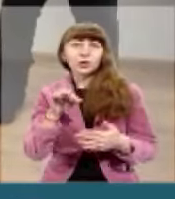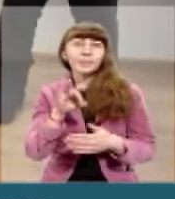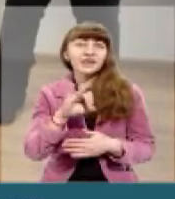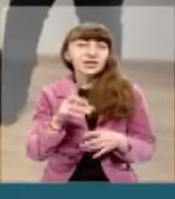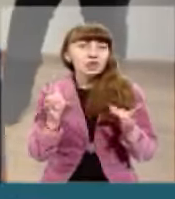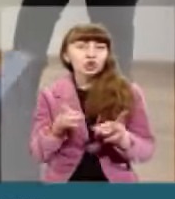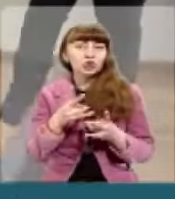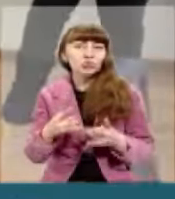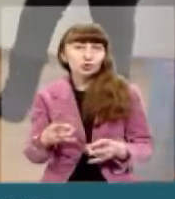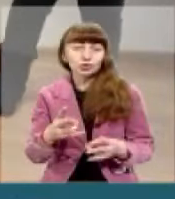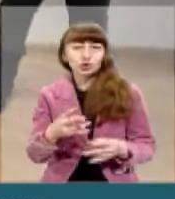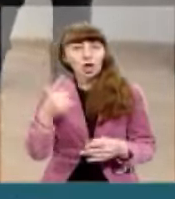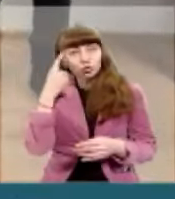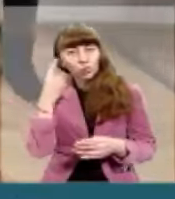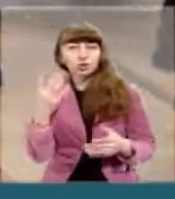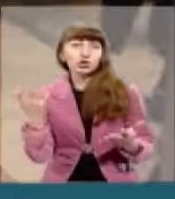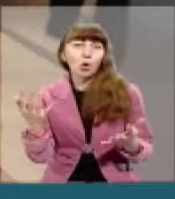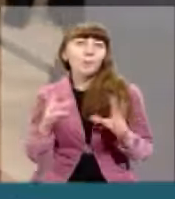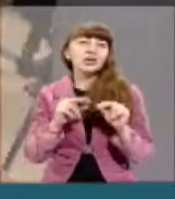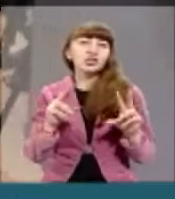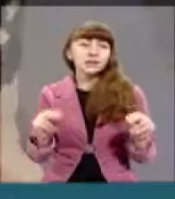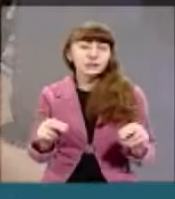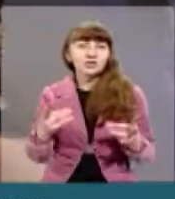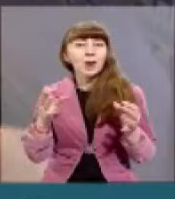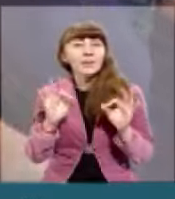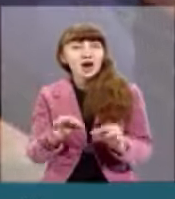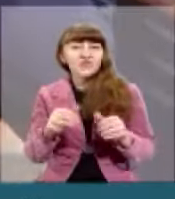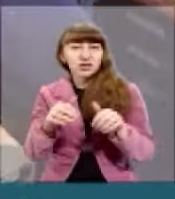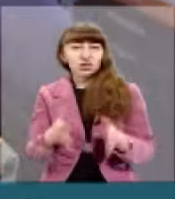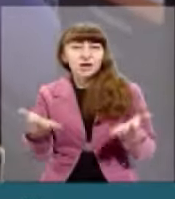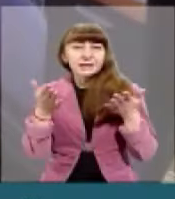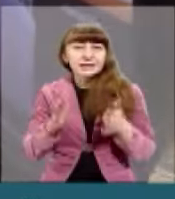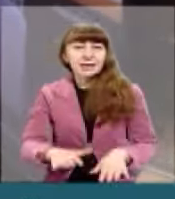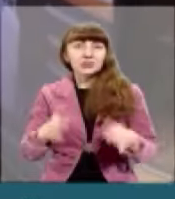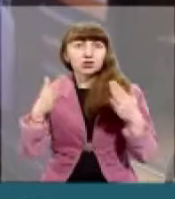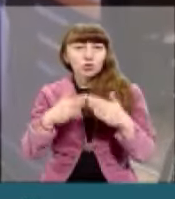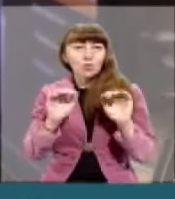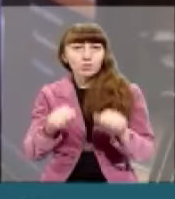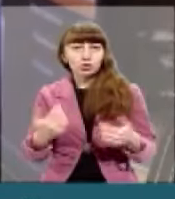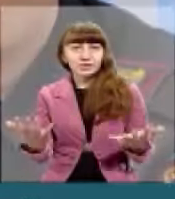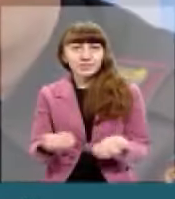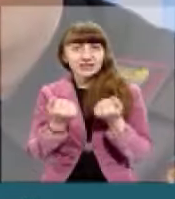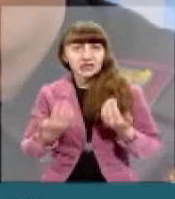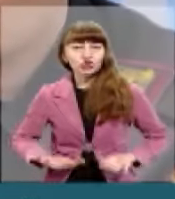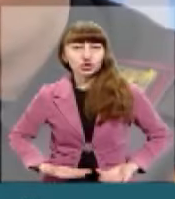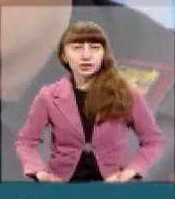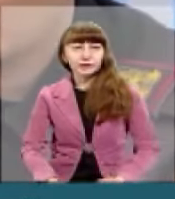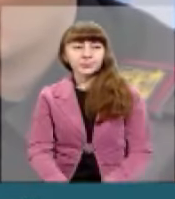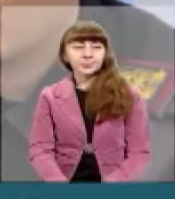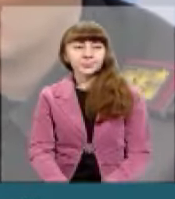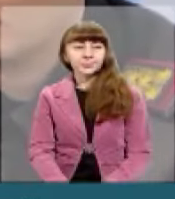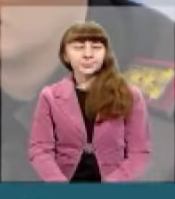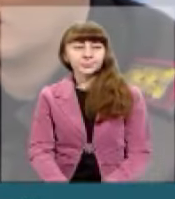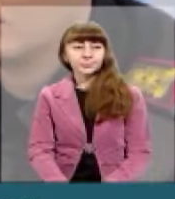стоит недооценивать уловки стихии. Одно правильное решение – остаться дома может спасти жизнь. Любовь Аблашкина,